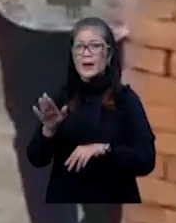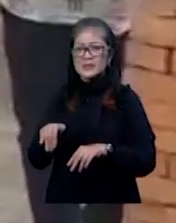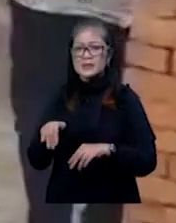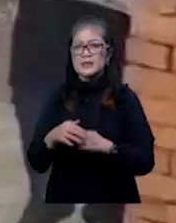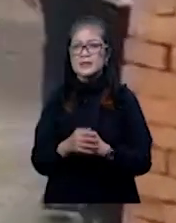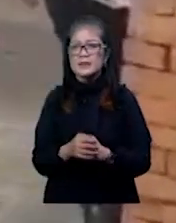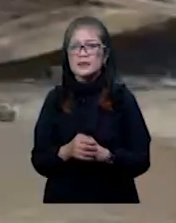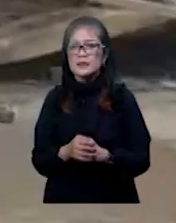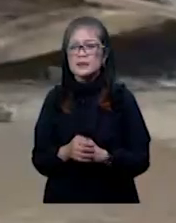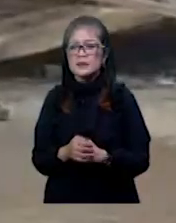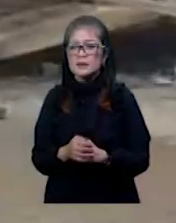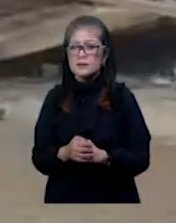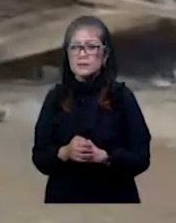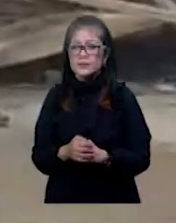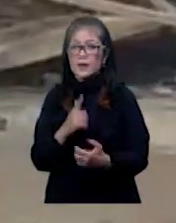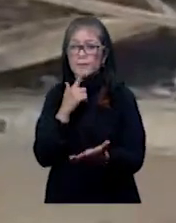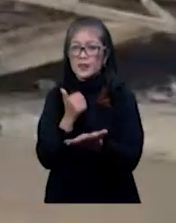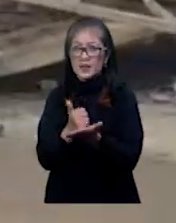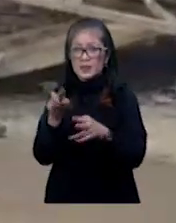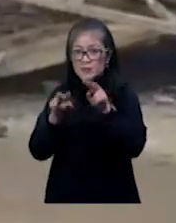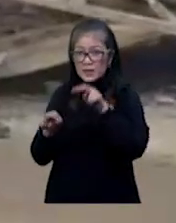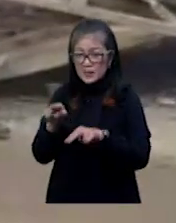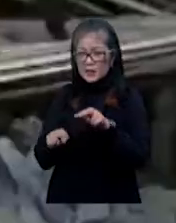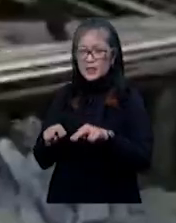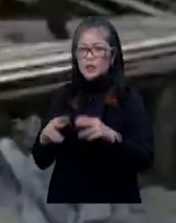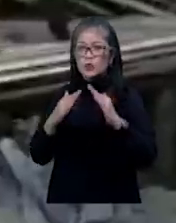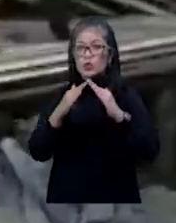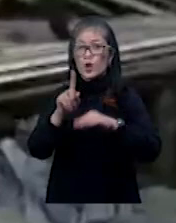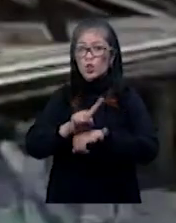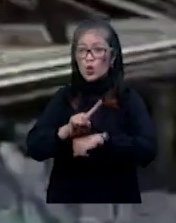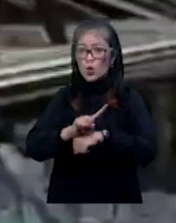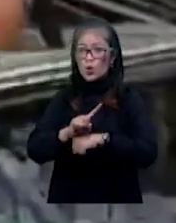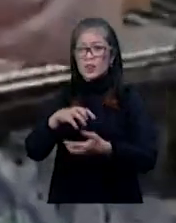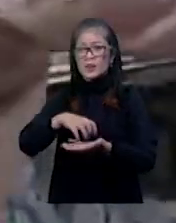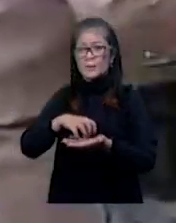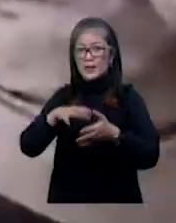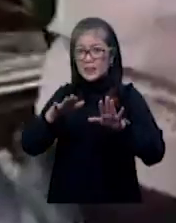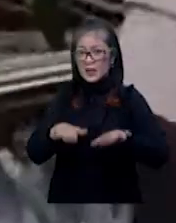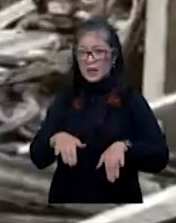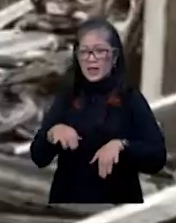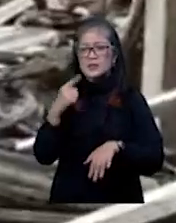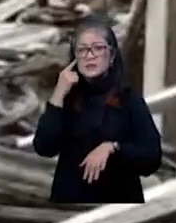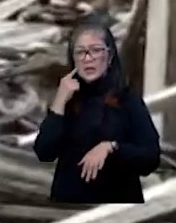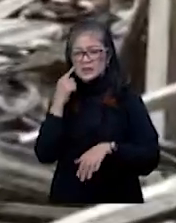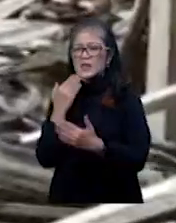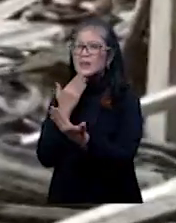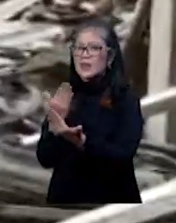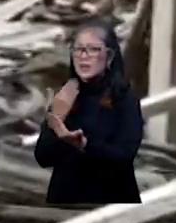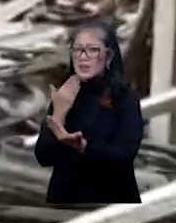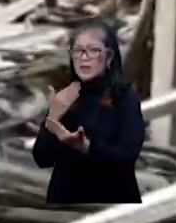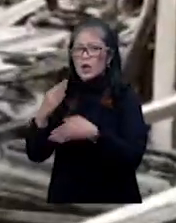Guna menyelidiki penyebab kebakaran toko bangunan dan rumah tinggal, polisi memeriksa sejumlah saksi dan melakukan olah tempat kejadian perkara.